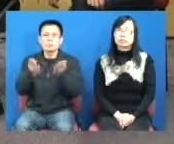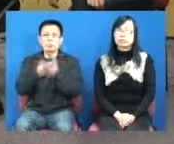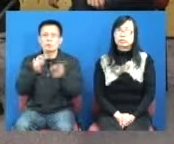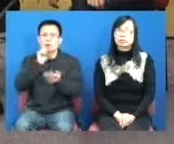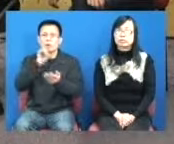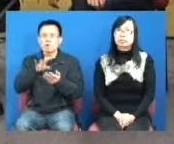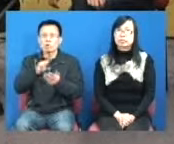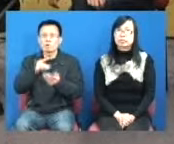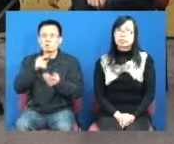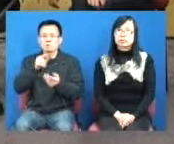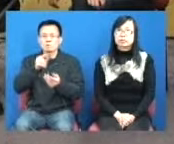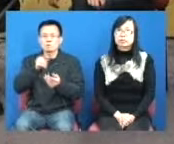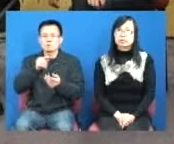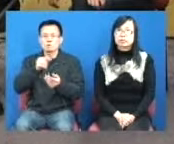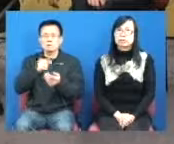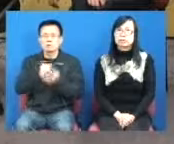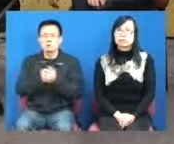做什麼